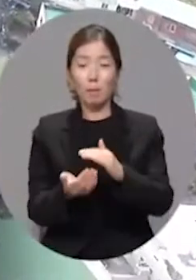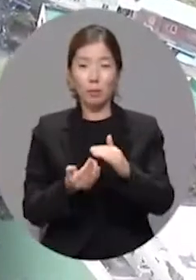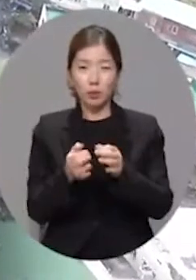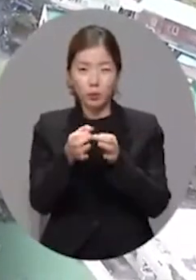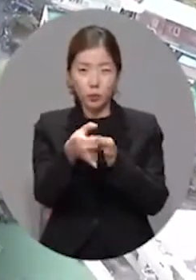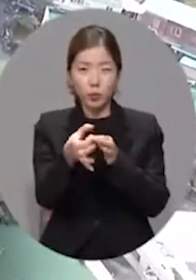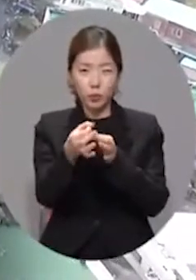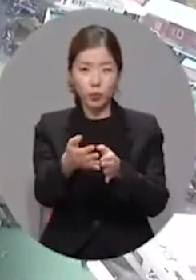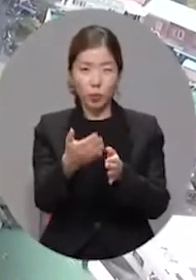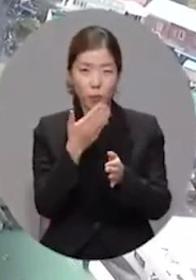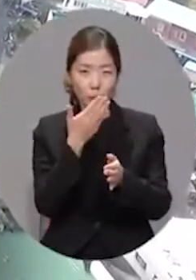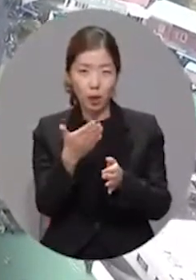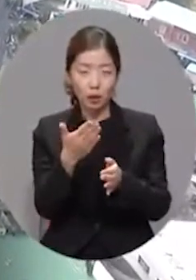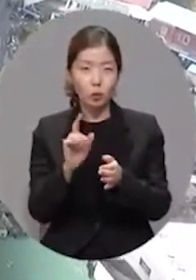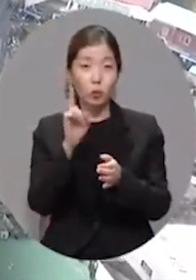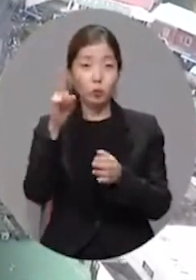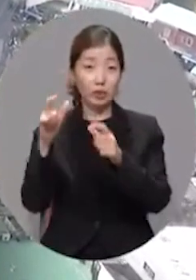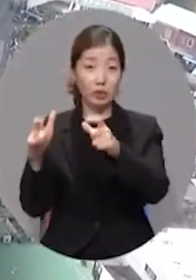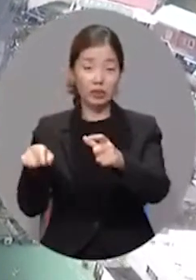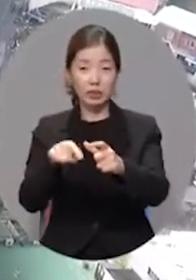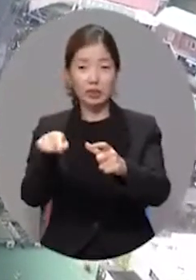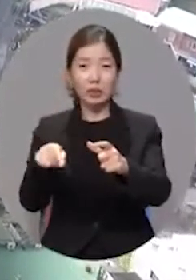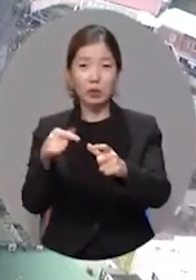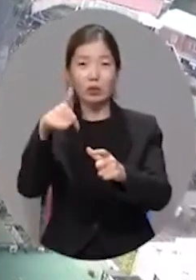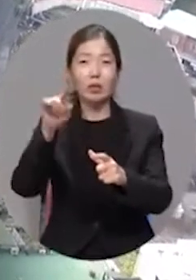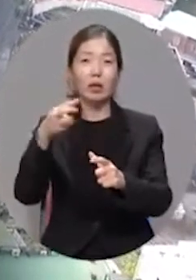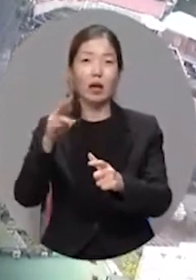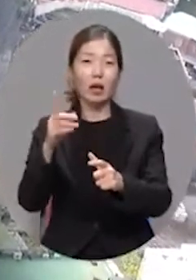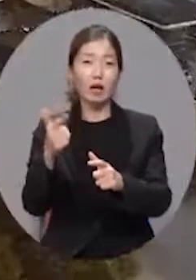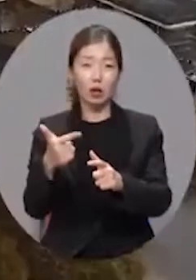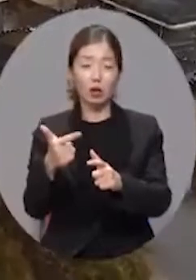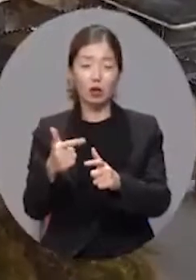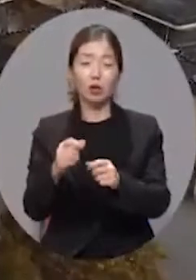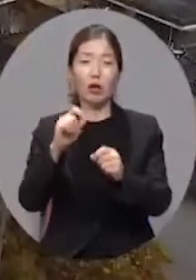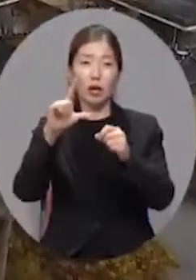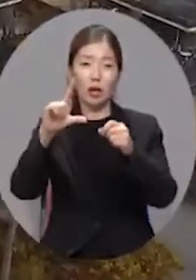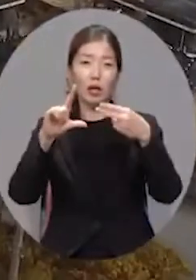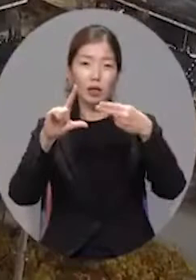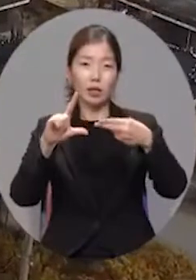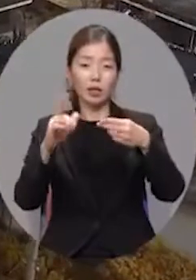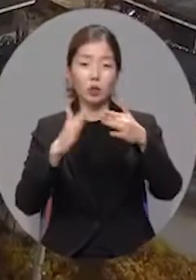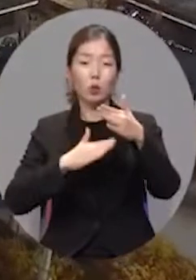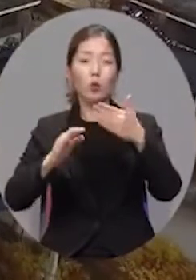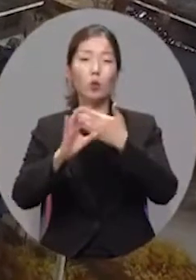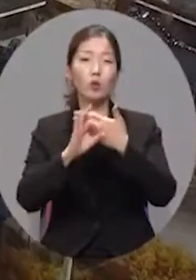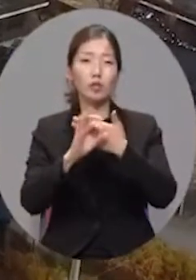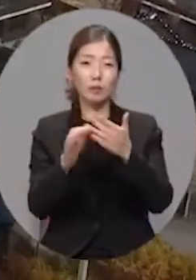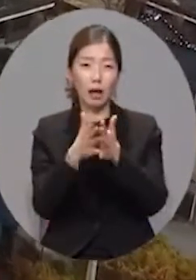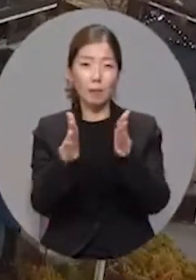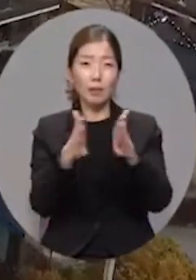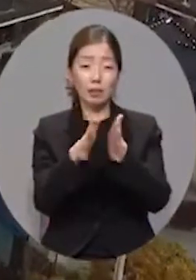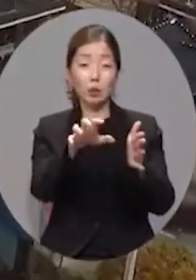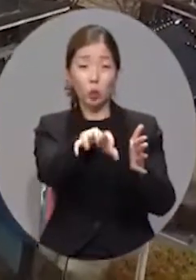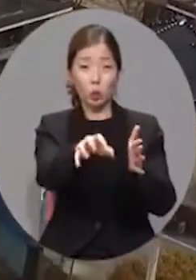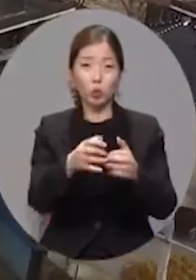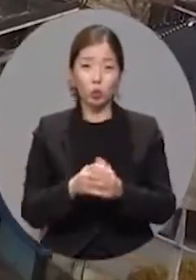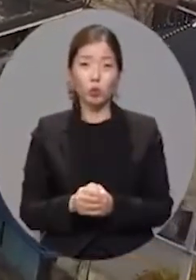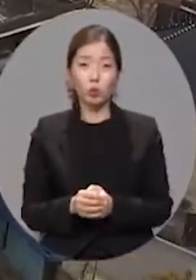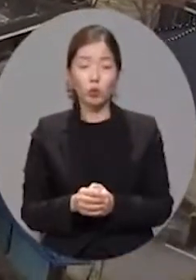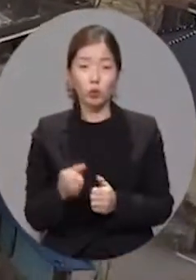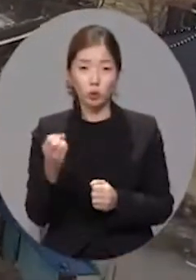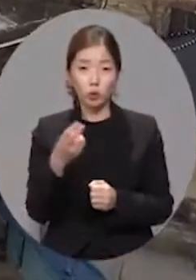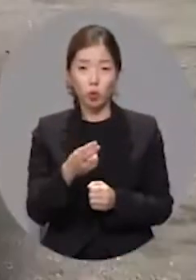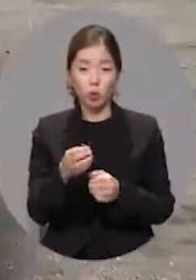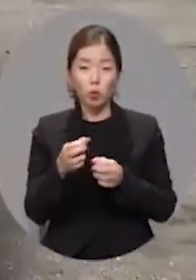투기 가능성이 높다고 보는 지역은 가련산과 역세권 등 LH의 공공임대주택이 들어설 예정인 곳,